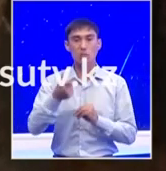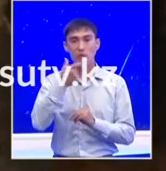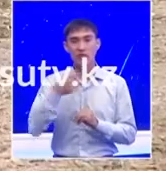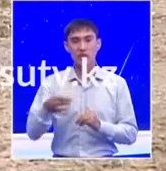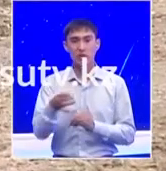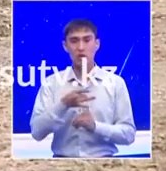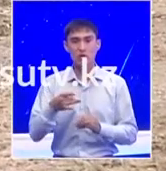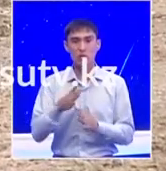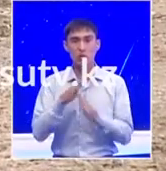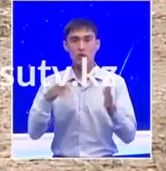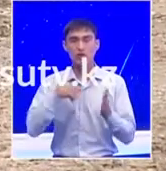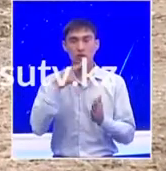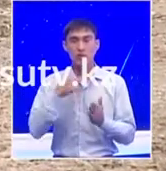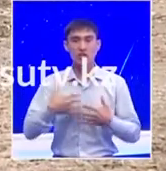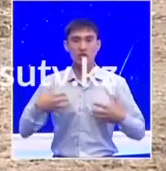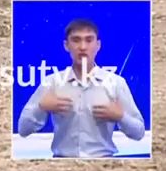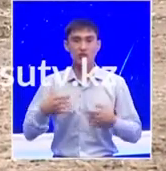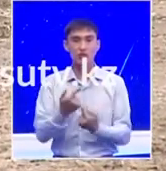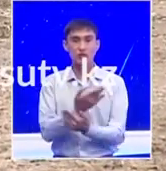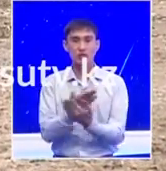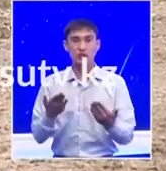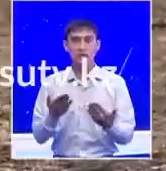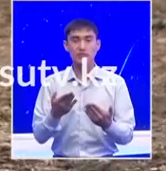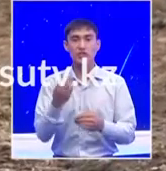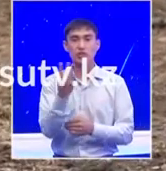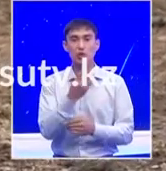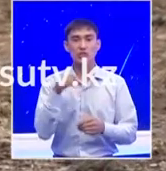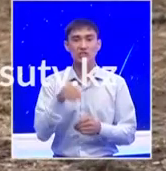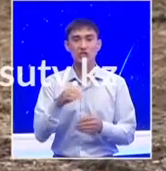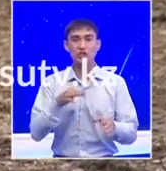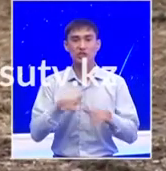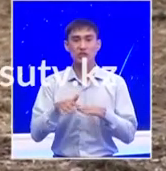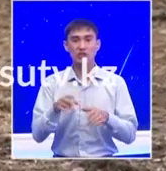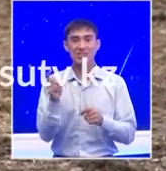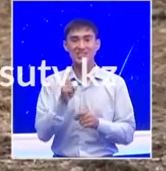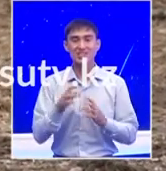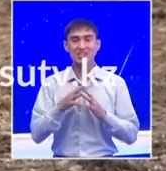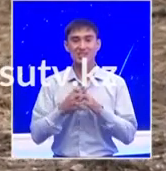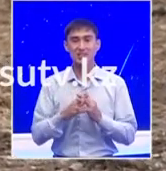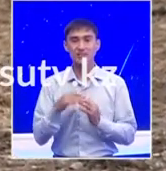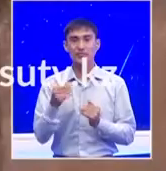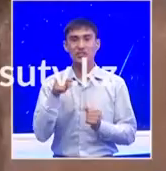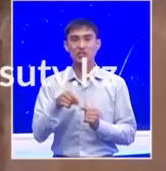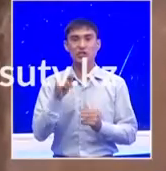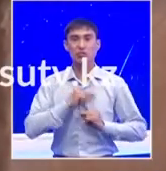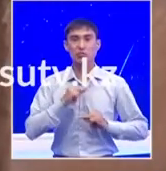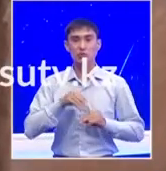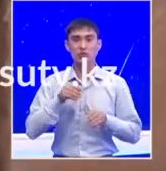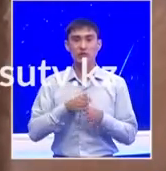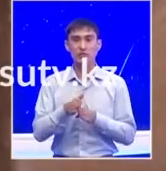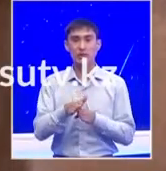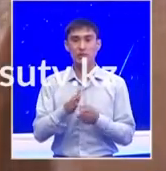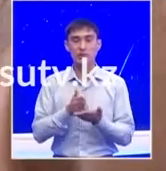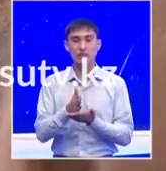большое внимание уделяется развитию животноводческой отрасли. Из 4000 действующих крестьянских хозяйств, 1000 работает именно в этом